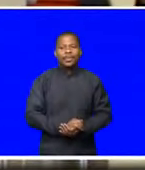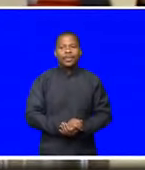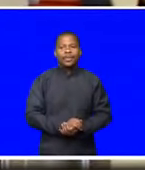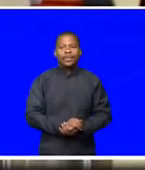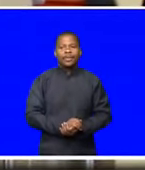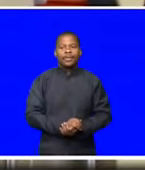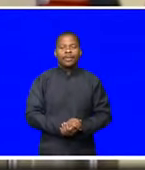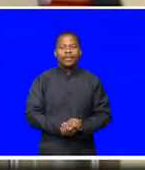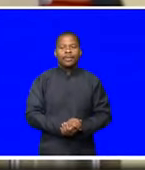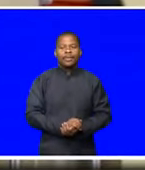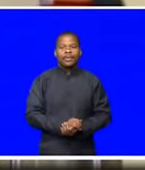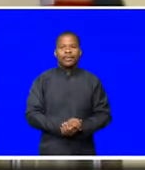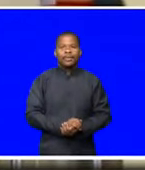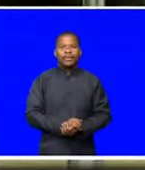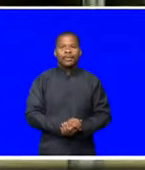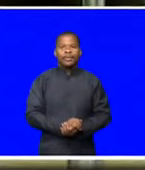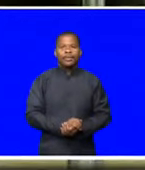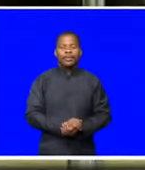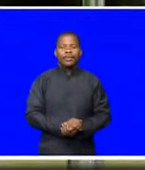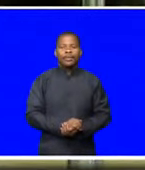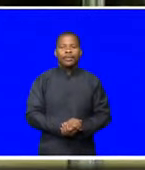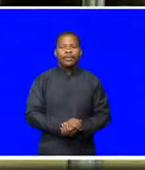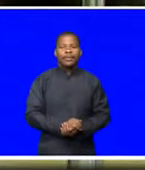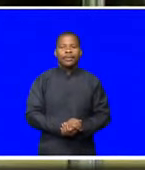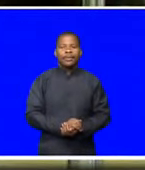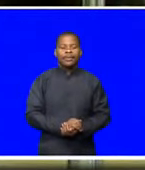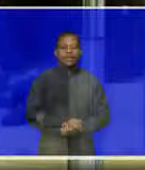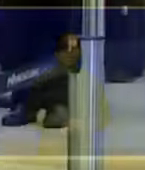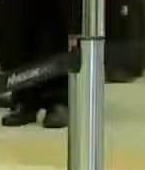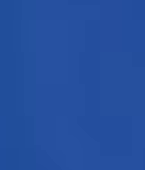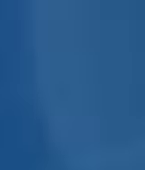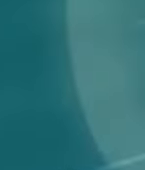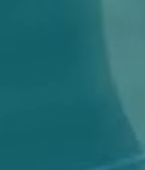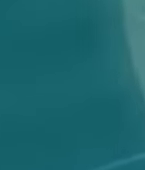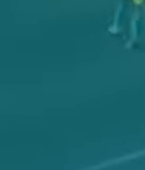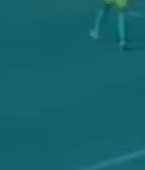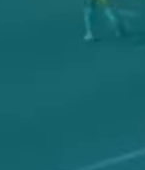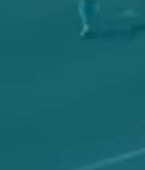adlameni kanisitfombe tibia ka France 24 DW na ka VOA.